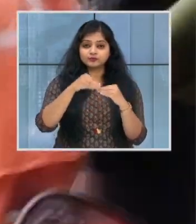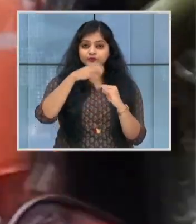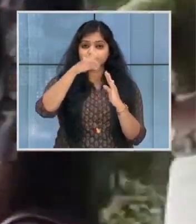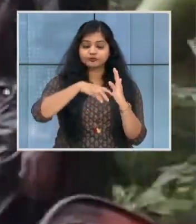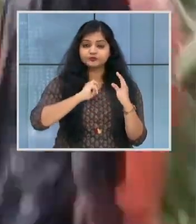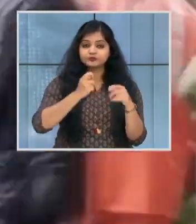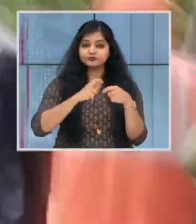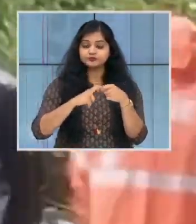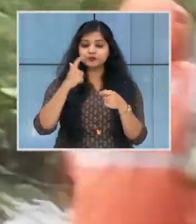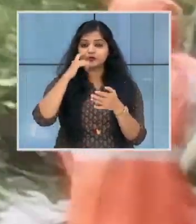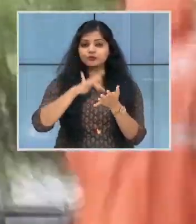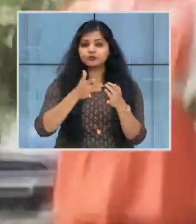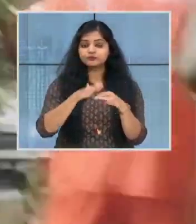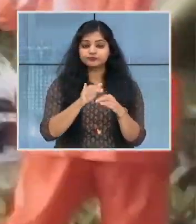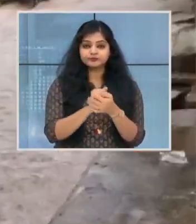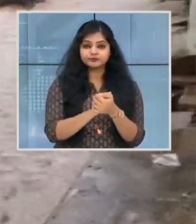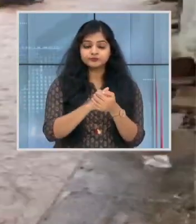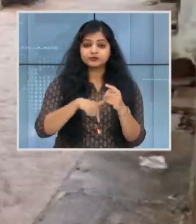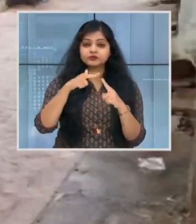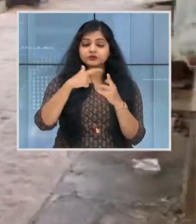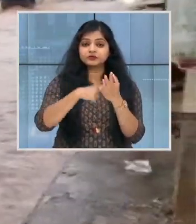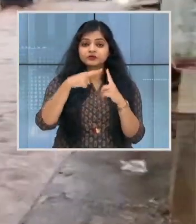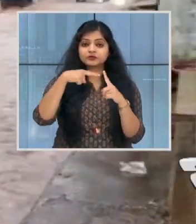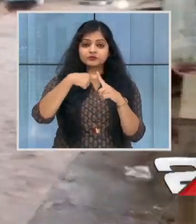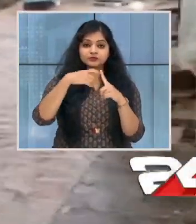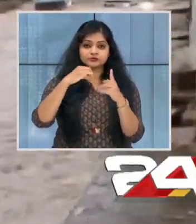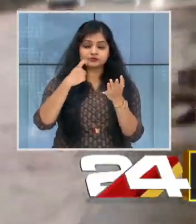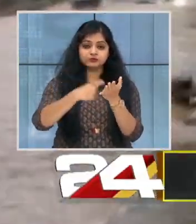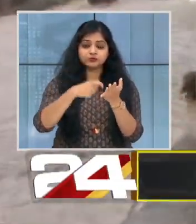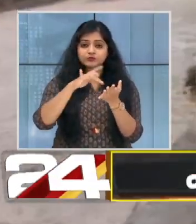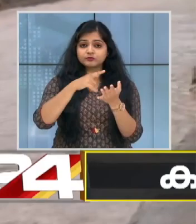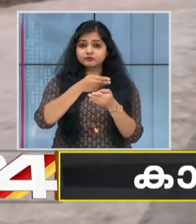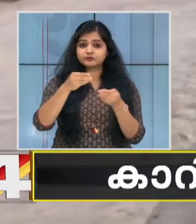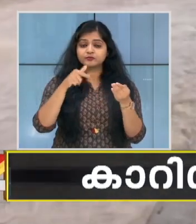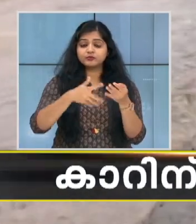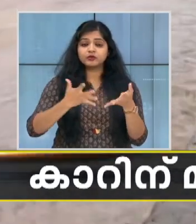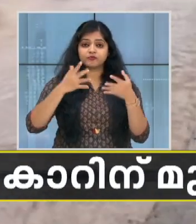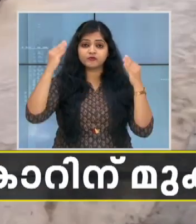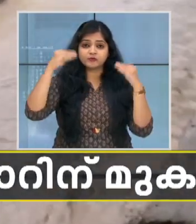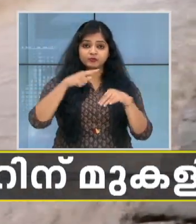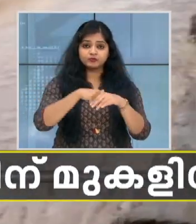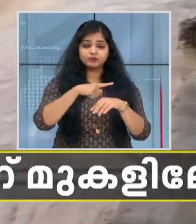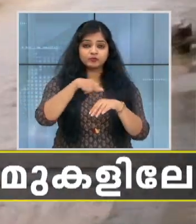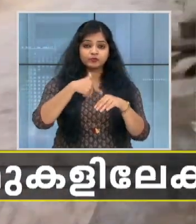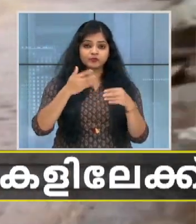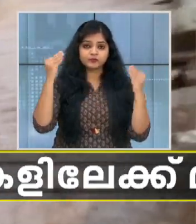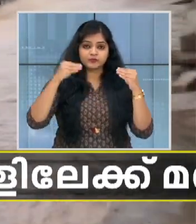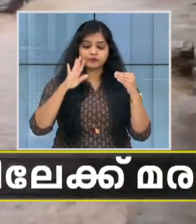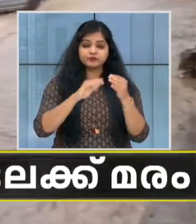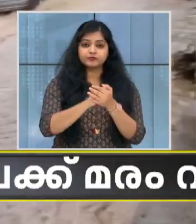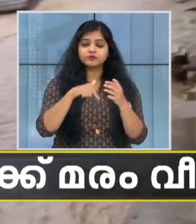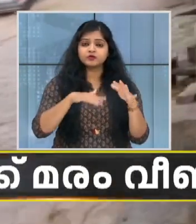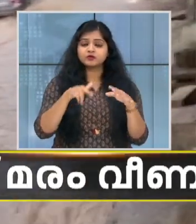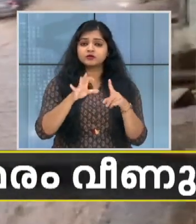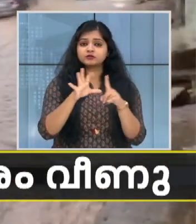കൂടുതൽ വിശദാംശങ്ങൾ കണ്ണൂരിൽ നിന്നും. സജോ, ഈ ഇരിക്കൂർ മട്ടന്നൂർ മേഖലയിലൊക്കെ തന്നെ ശക്തമായ മഴ കുറേ നേരമായി പെയ്തുകൊണ്ടിരിക്കുന്നു എന്ന വാർത്തയാണ്. നിലവിലെ സാഹചര്യം എന്താണ്?